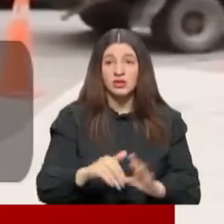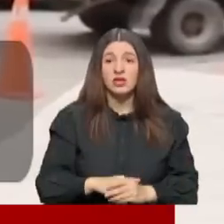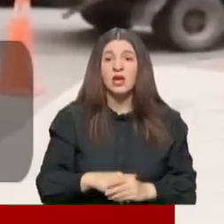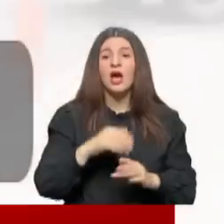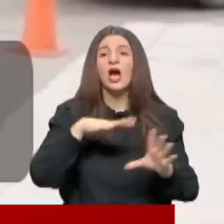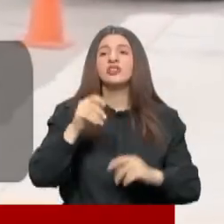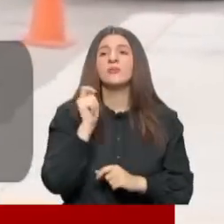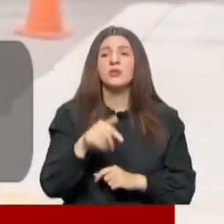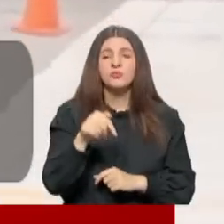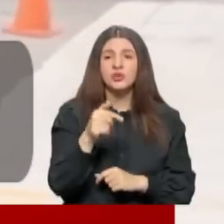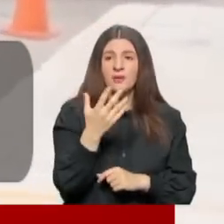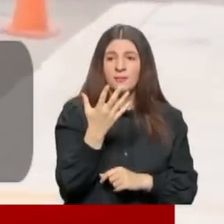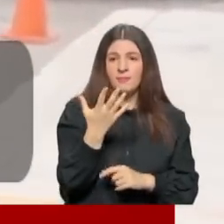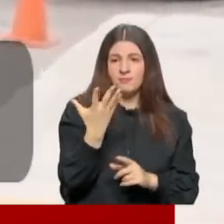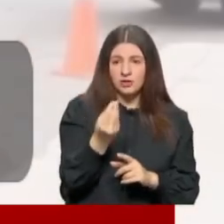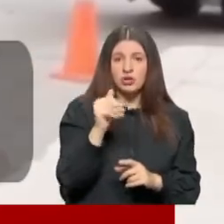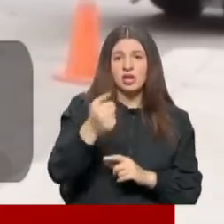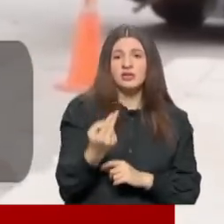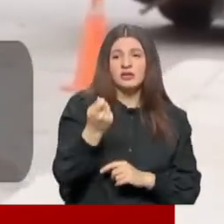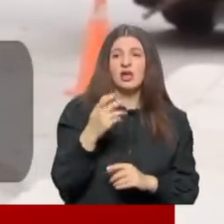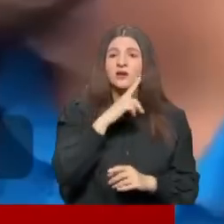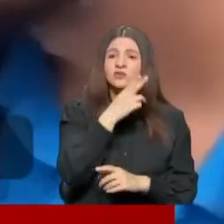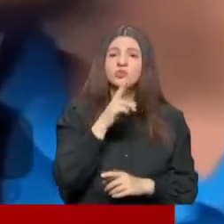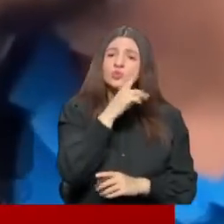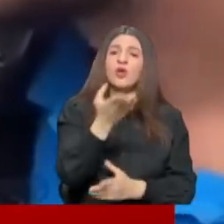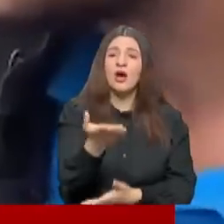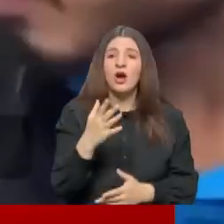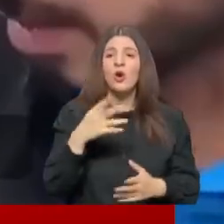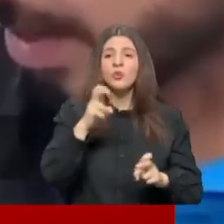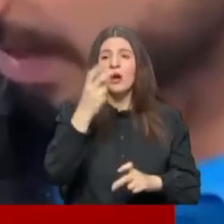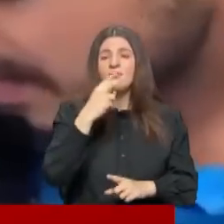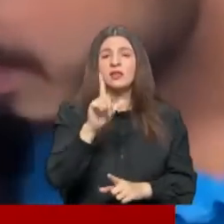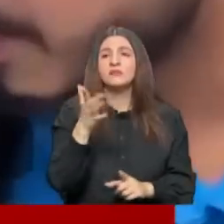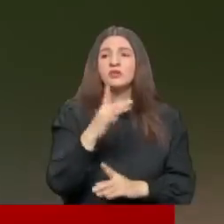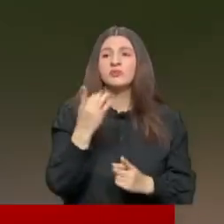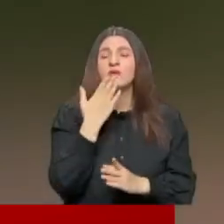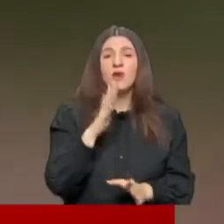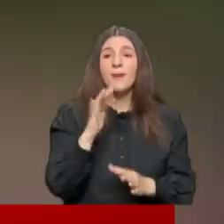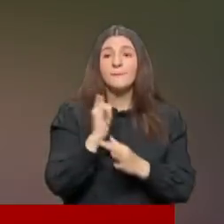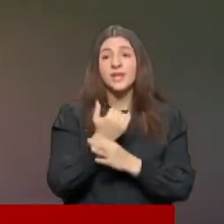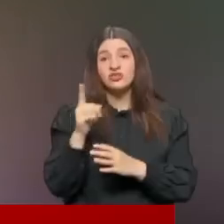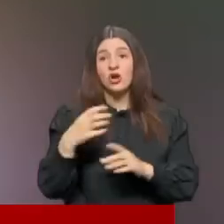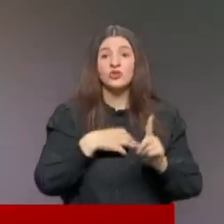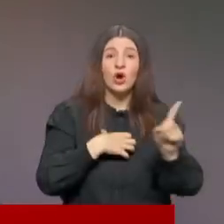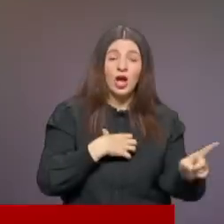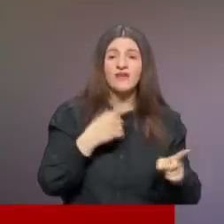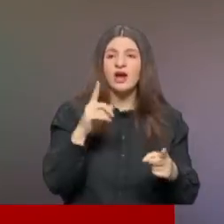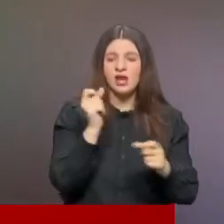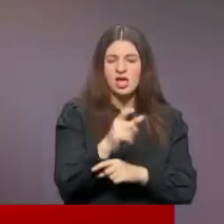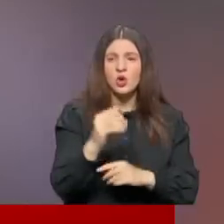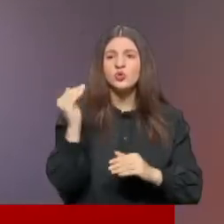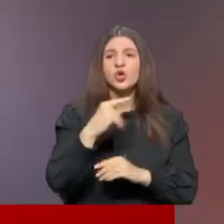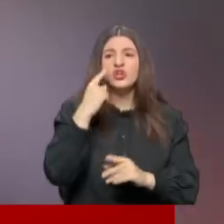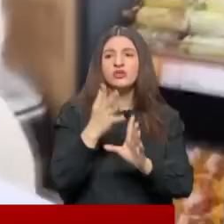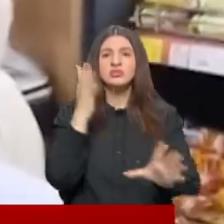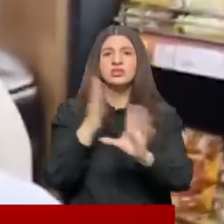Her şey var. Bugün 5 lirası yarın 7 liraya. Gideceğiz Konya'ya. Oturup ağlamak lazım. Başka bir şey yok. Bilecik'ten Konya'ya farklı illerde ucuz